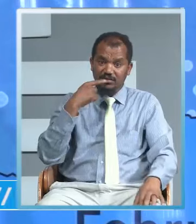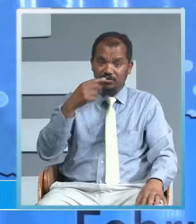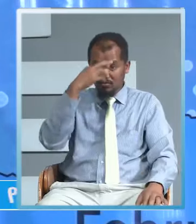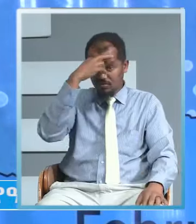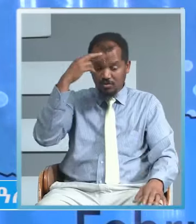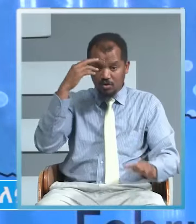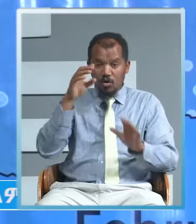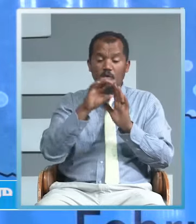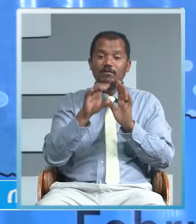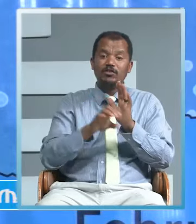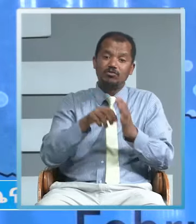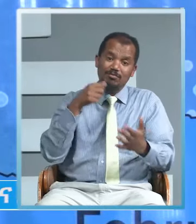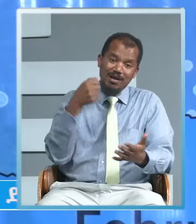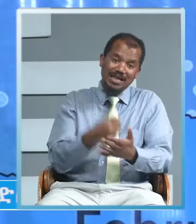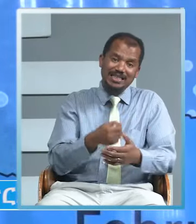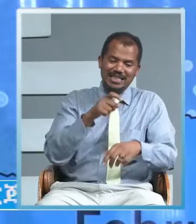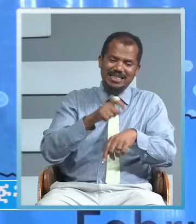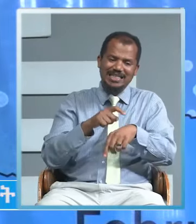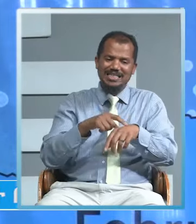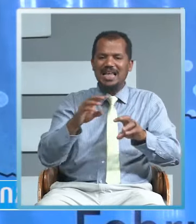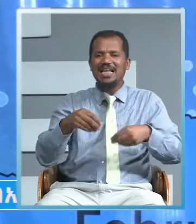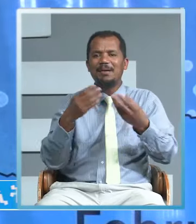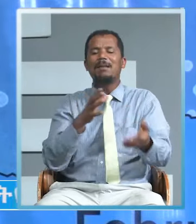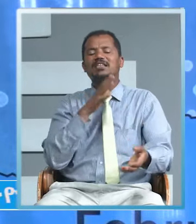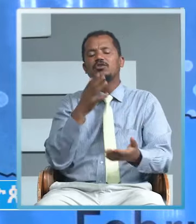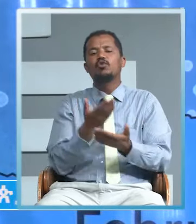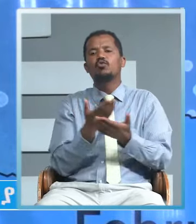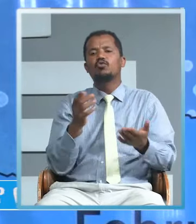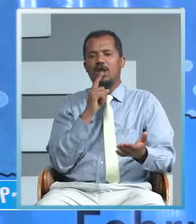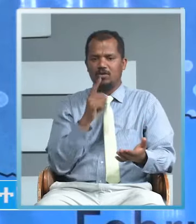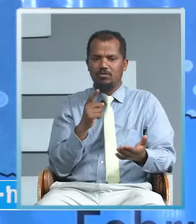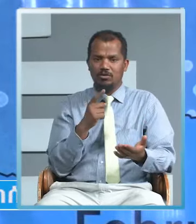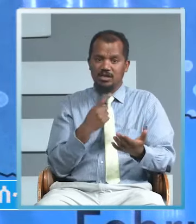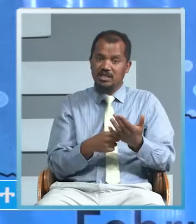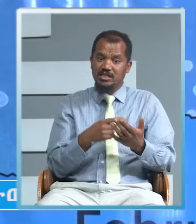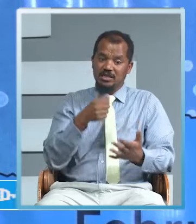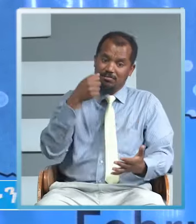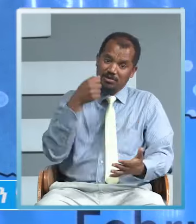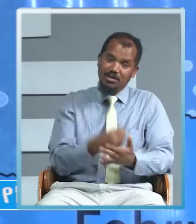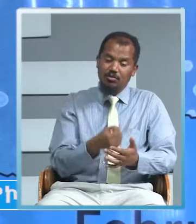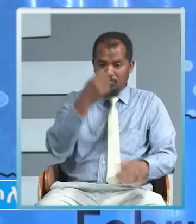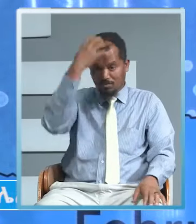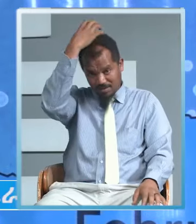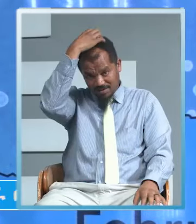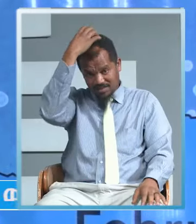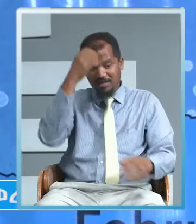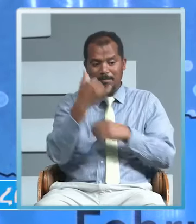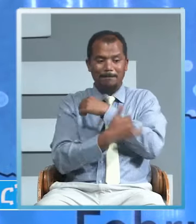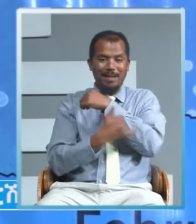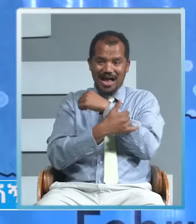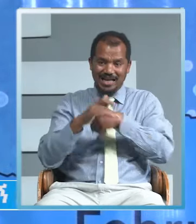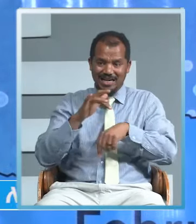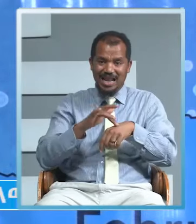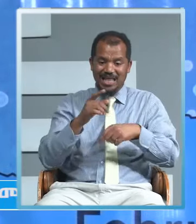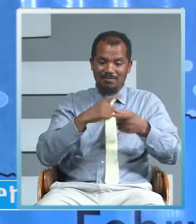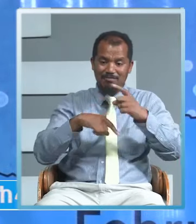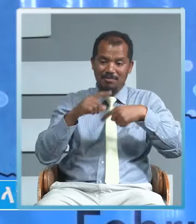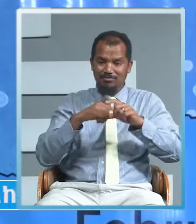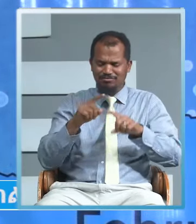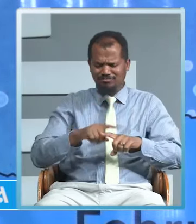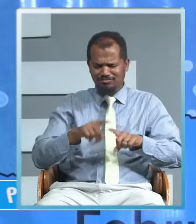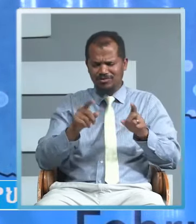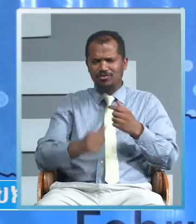ምክንያቶች ኮንቬንሽኑን ማጥረቅ ግዜ የማይሰጠው ጉዳይ ነው እነዚህ ኮንቬንሽኖች ቢጸድቁ በመንግስትም ሆነ በአገር ላይ